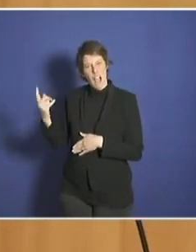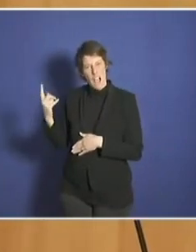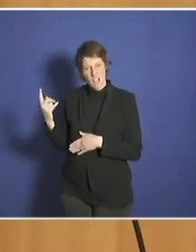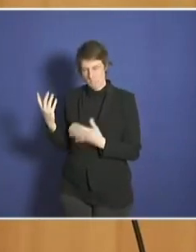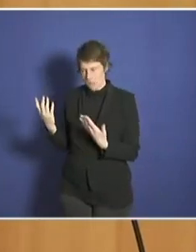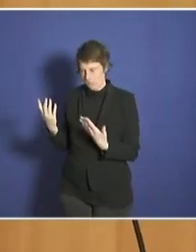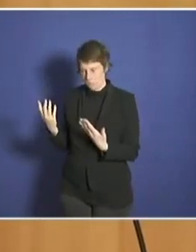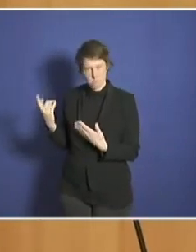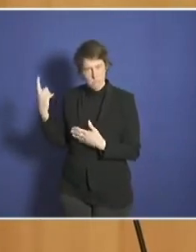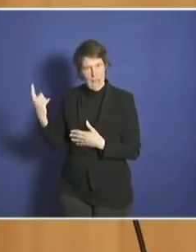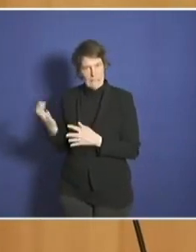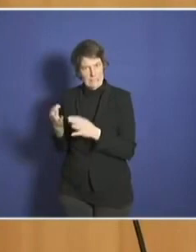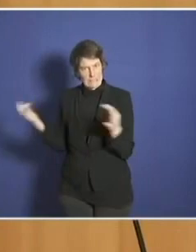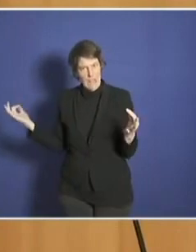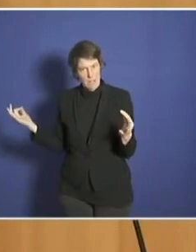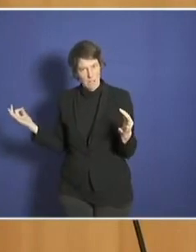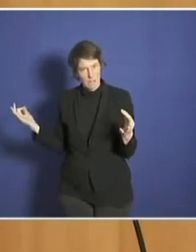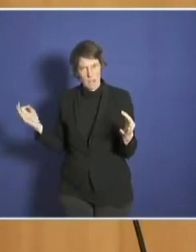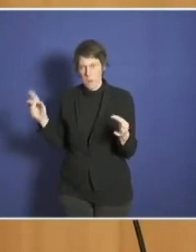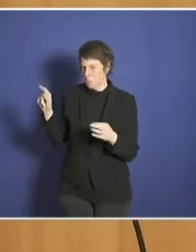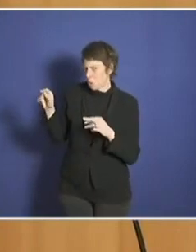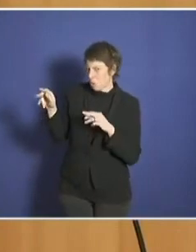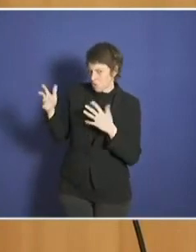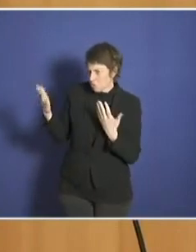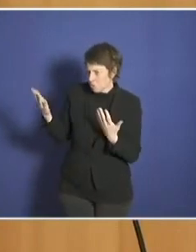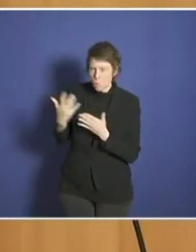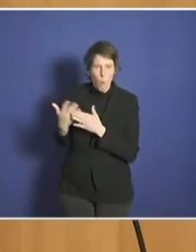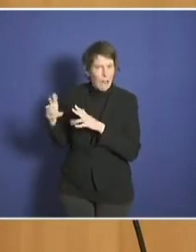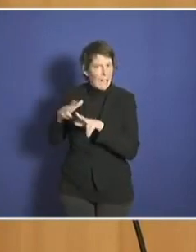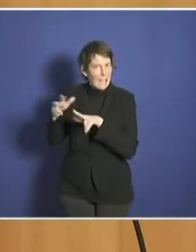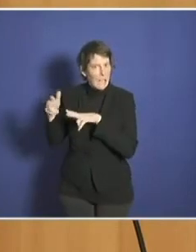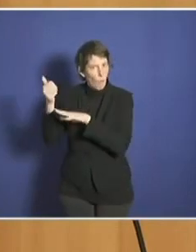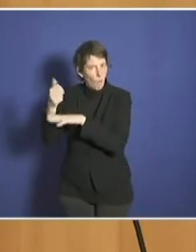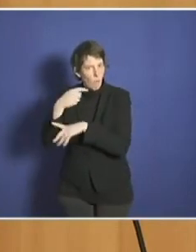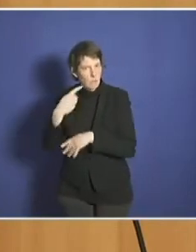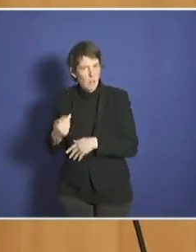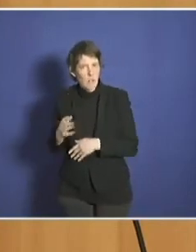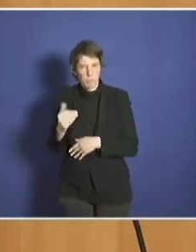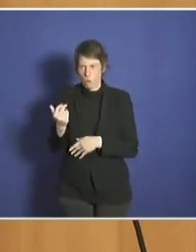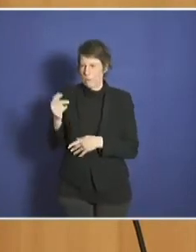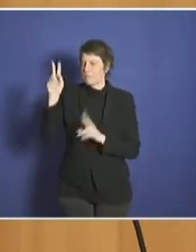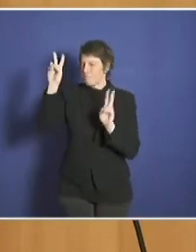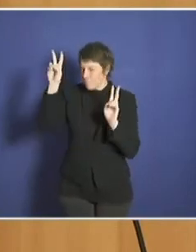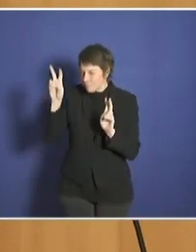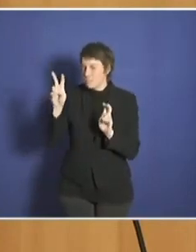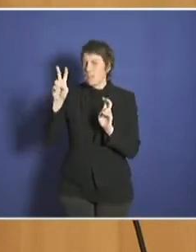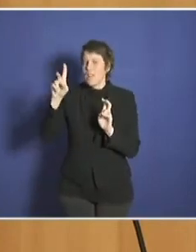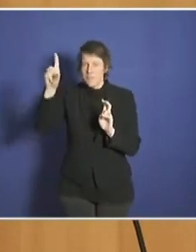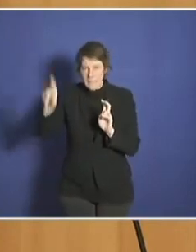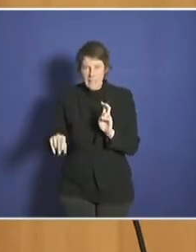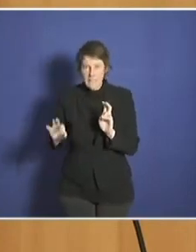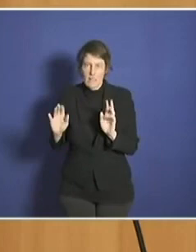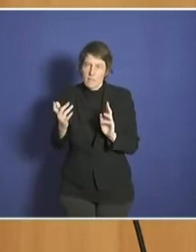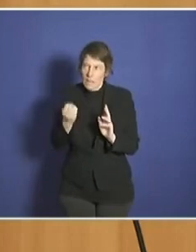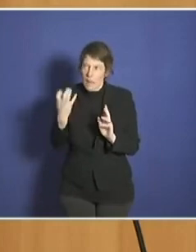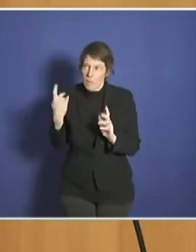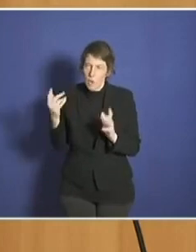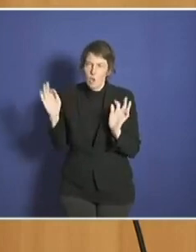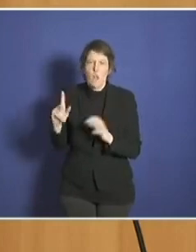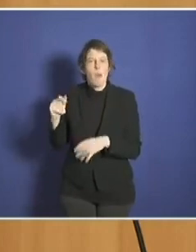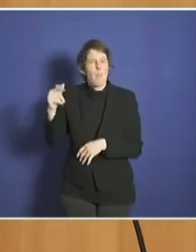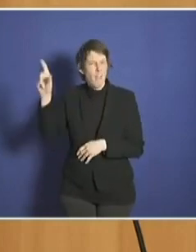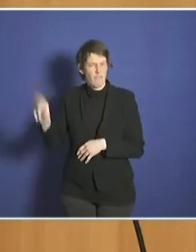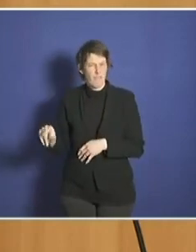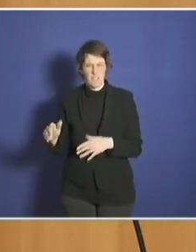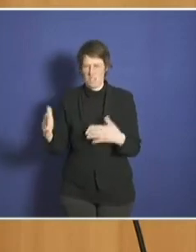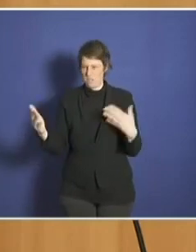irische Regierung. Also sehr geringe Zahlen, gering in Anführungszeichen, das ist in jedem Fall schlimm. Die konkrete Frage, wer